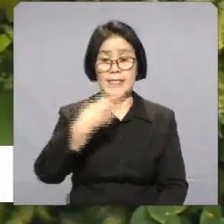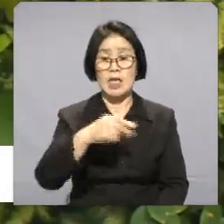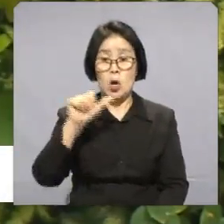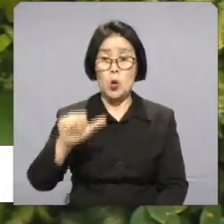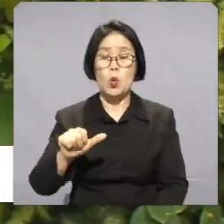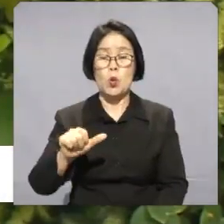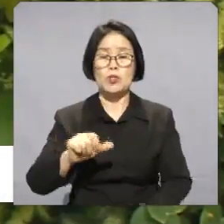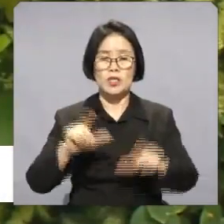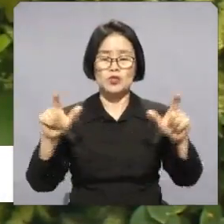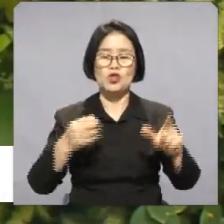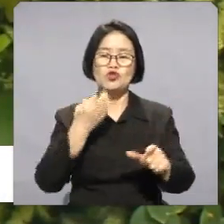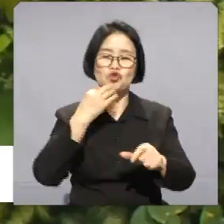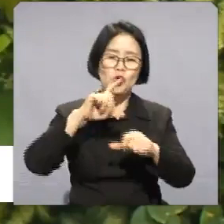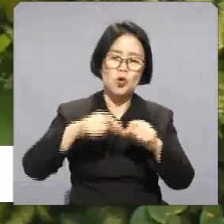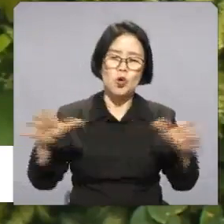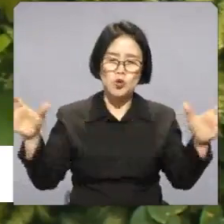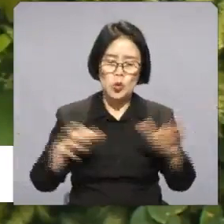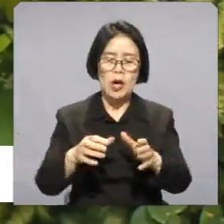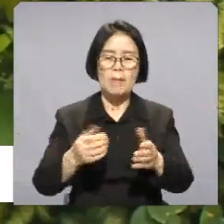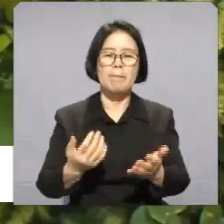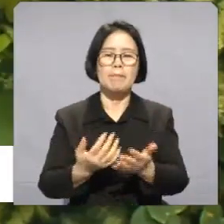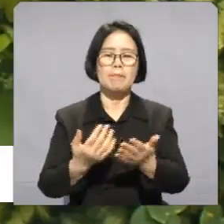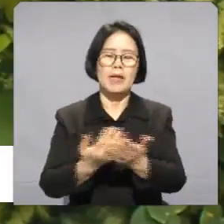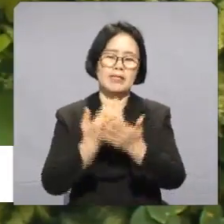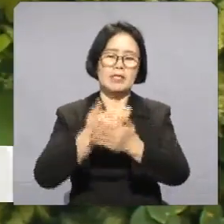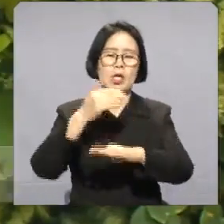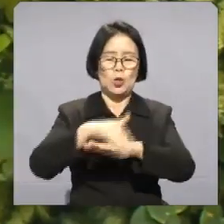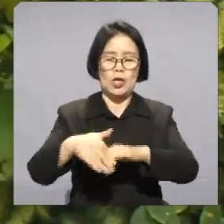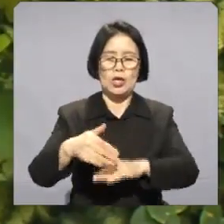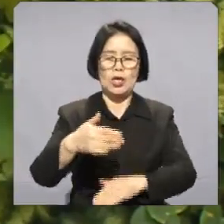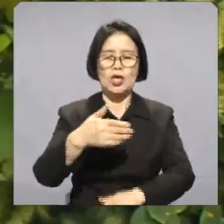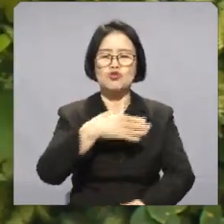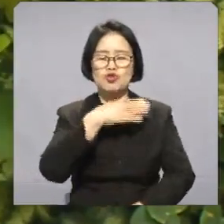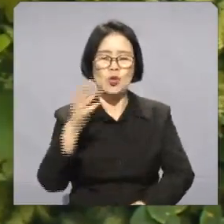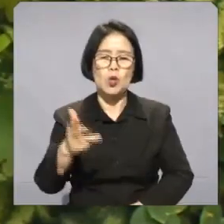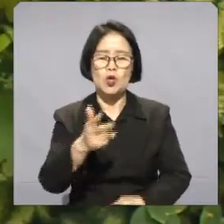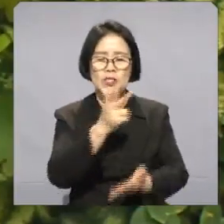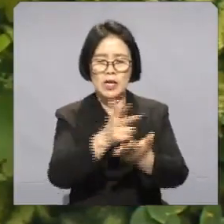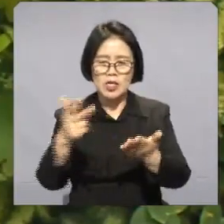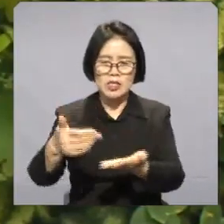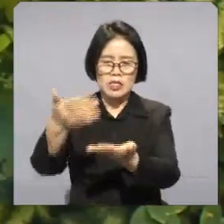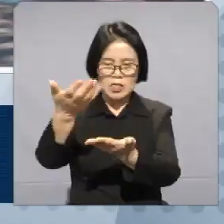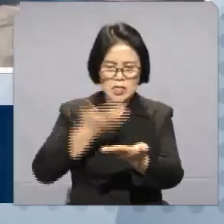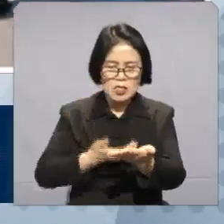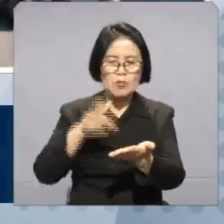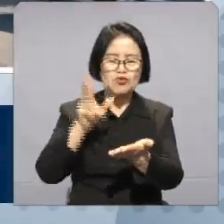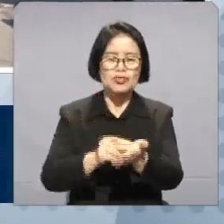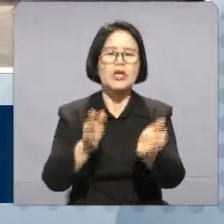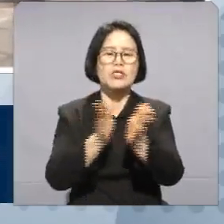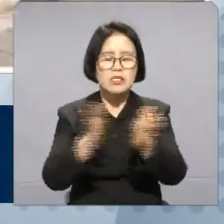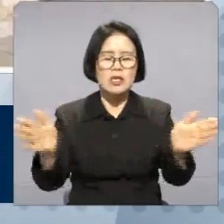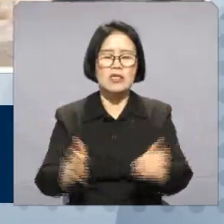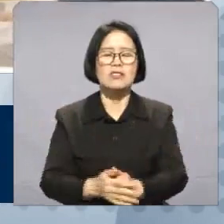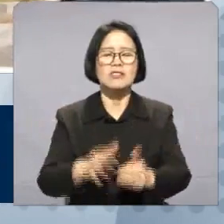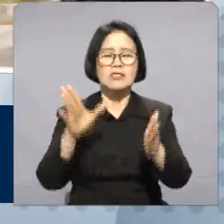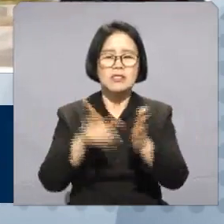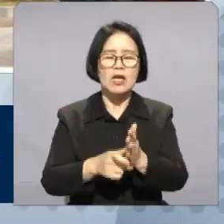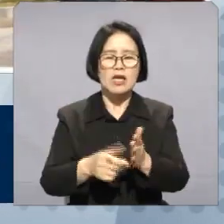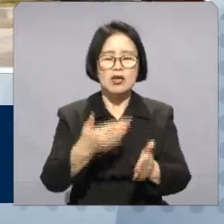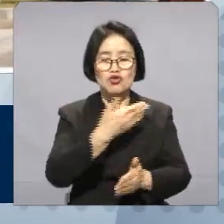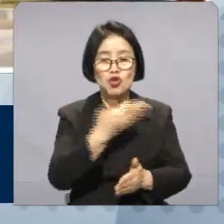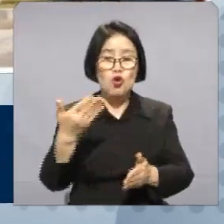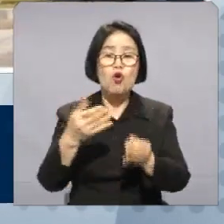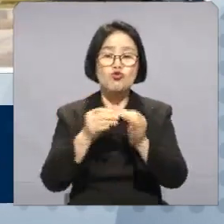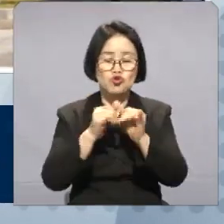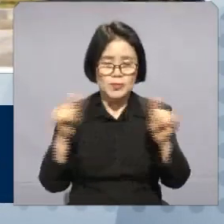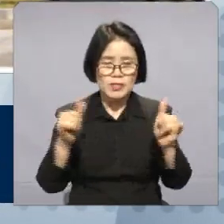2005년도에 수도권 종합발전 계획으로 그로 차량기지 이전 문제가 시작됐습니다 그 당시에 구로